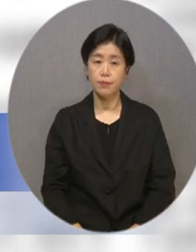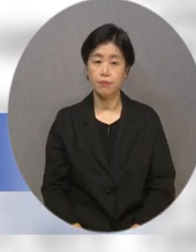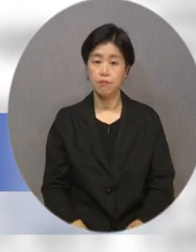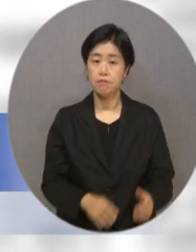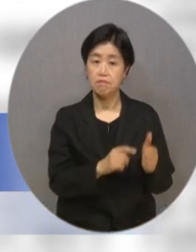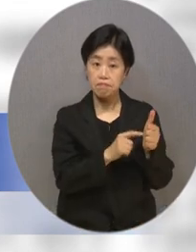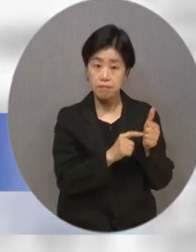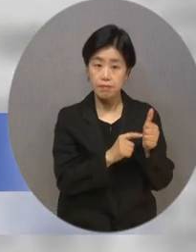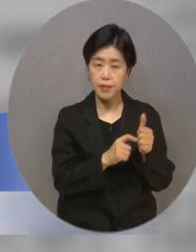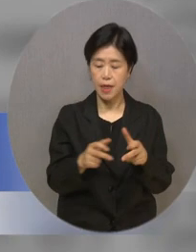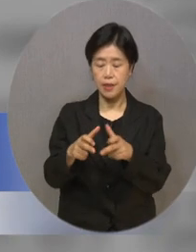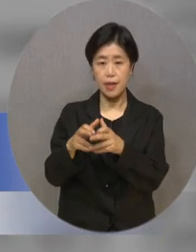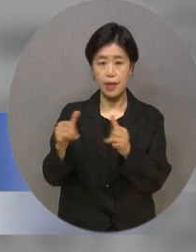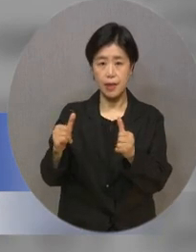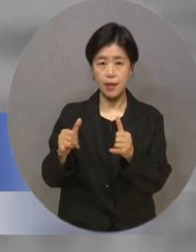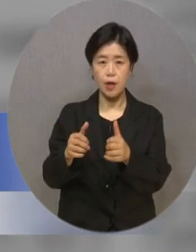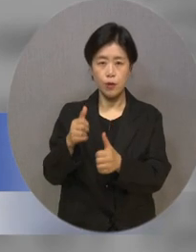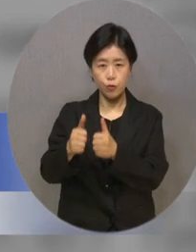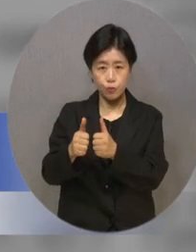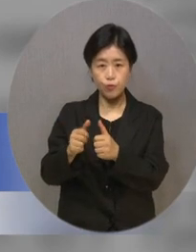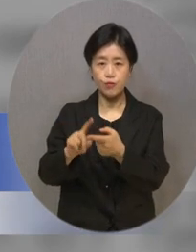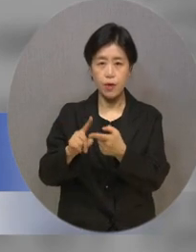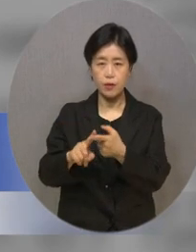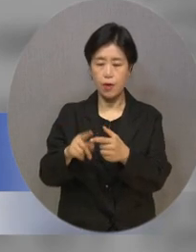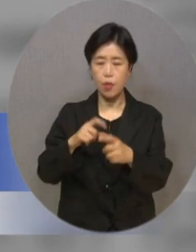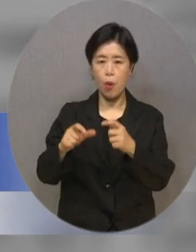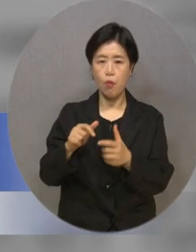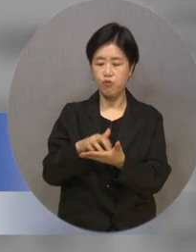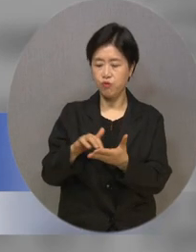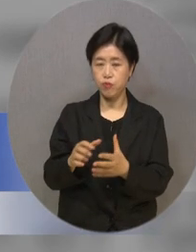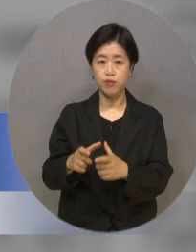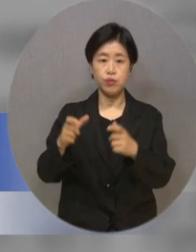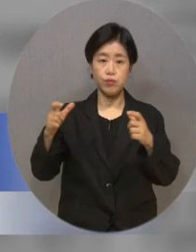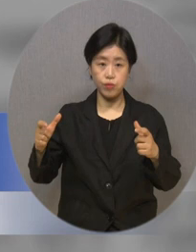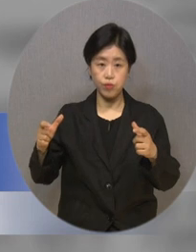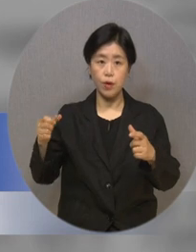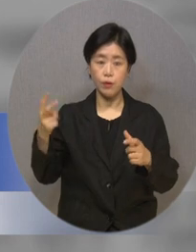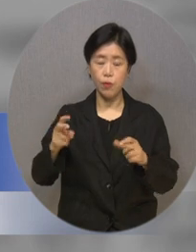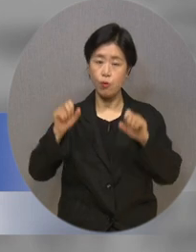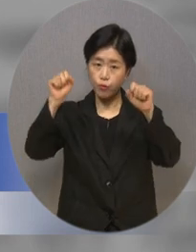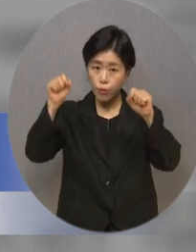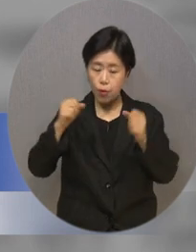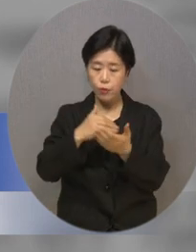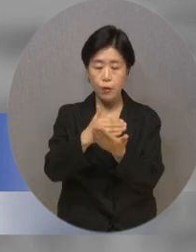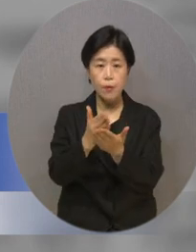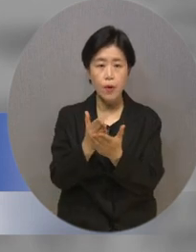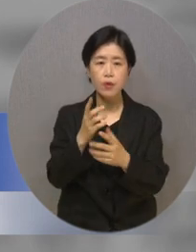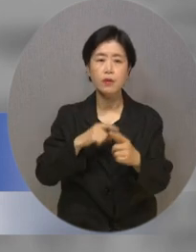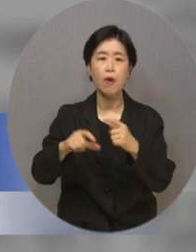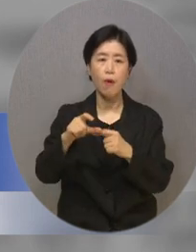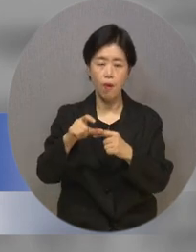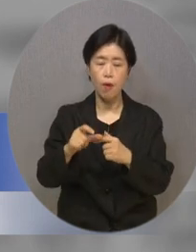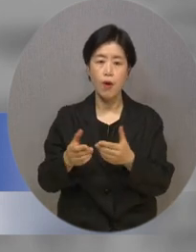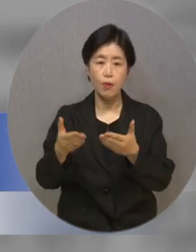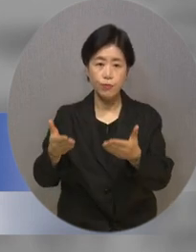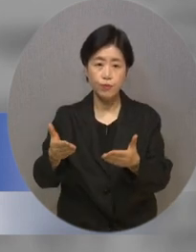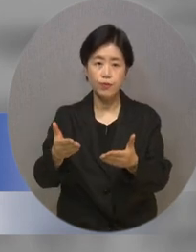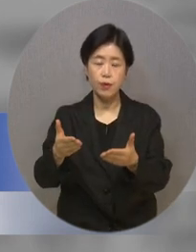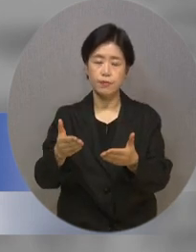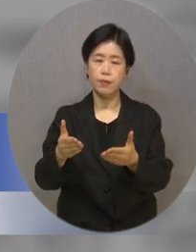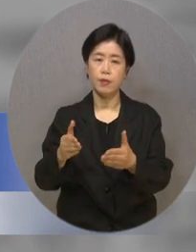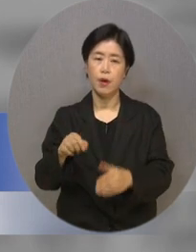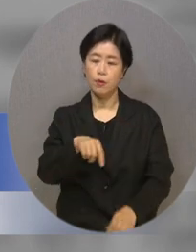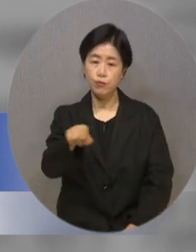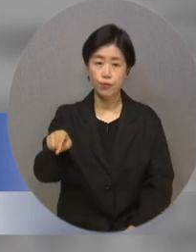장애인 선수단을 확대하고 종목을 다변화함으로써이 선수들이 안정적인 환경에서 운동의 전념할 수